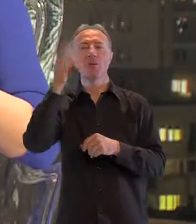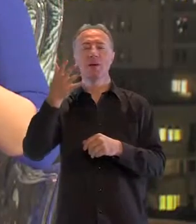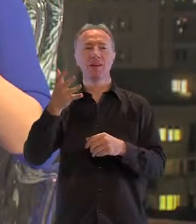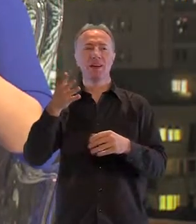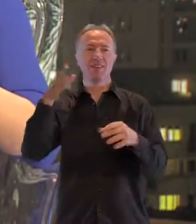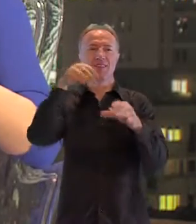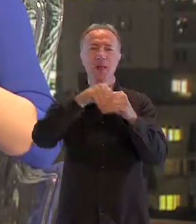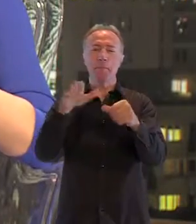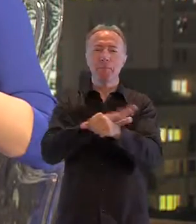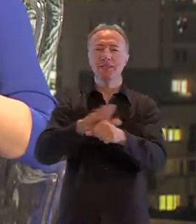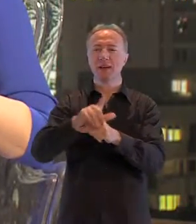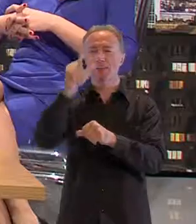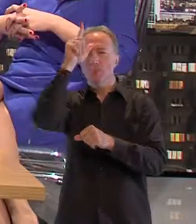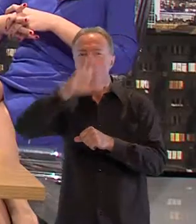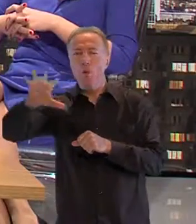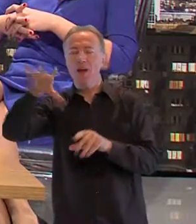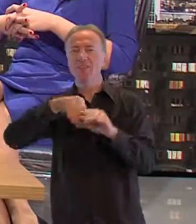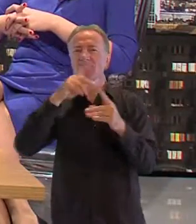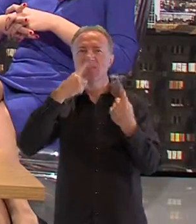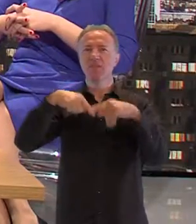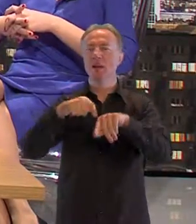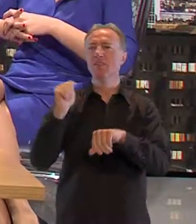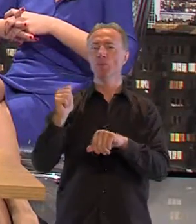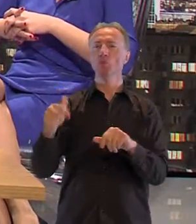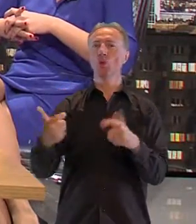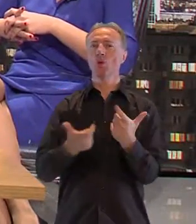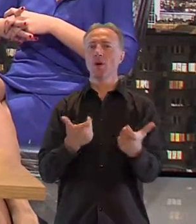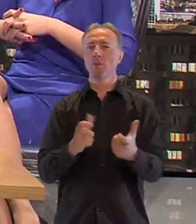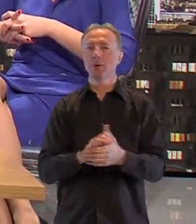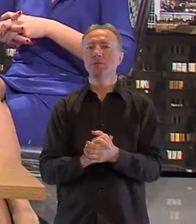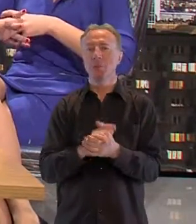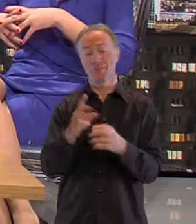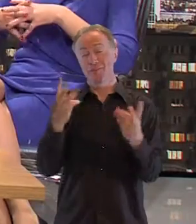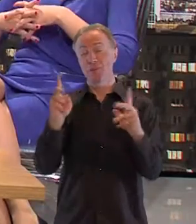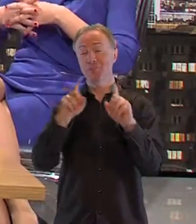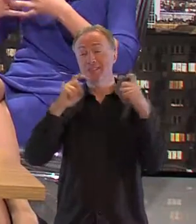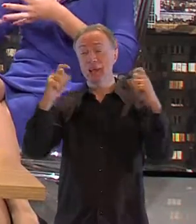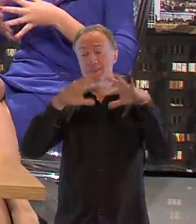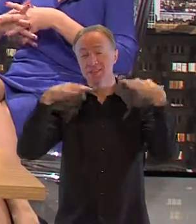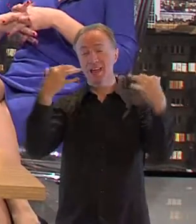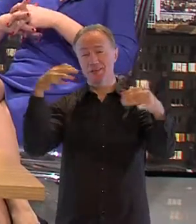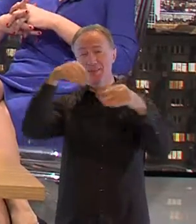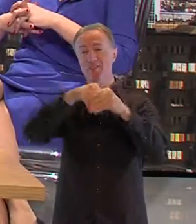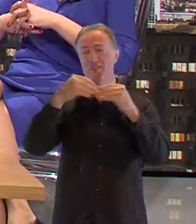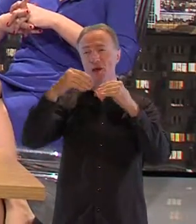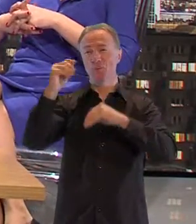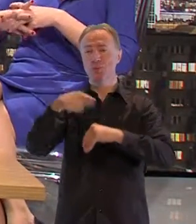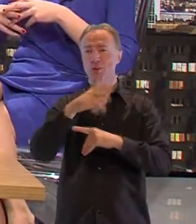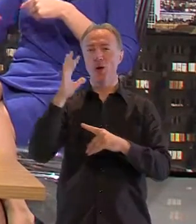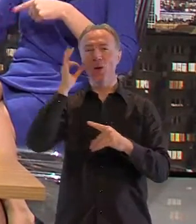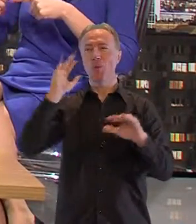kobietach w społeczeństwie. Jaką rolę mamy do odegrania? No chyba również musimy dodać, że w Senacie, Sejmie, Parlamencie. Kobiety, tak, kobiety